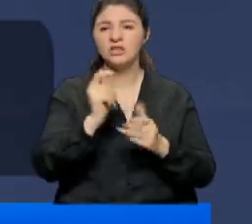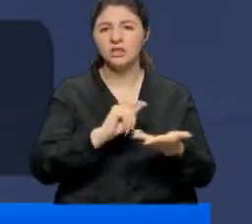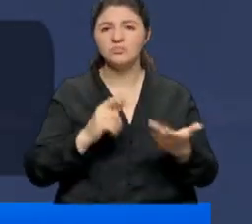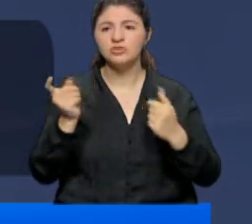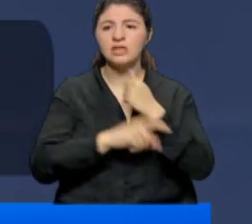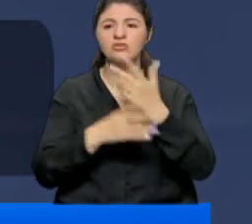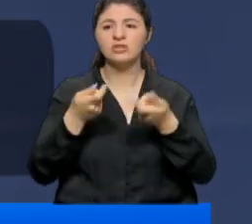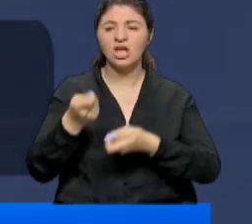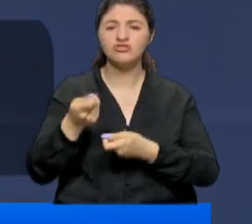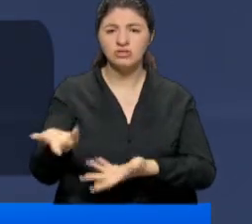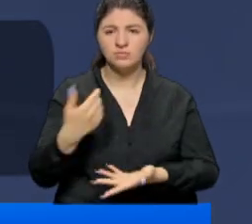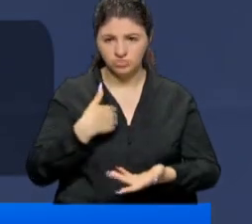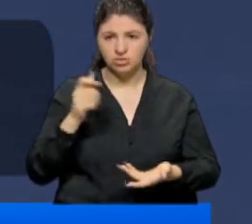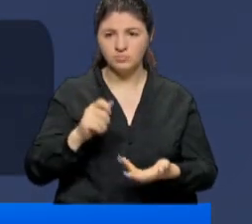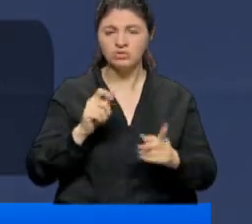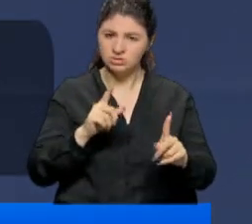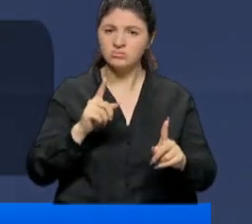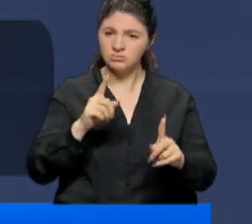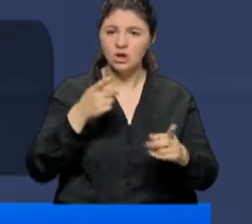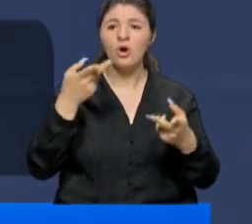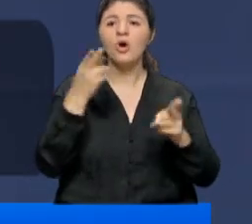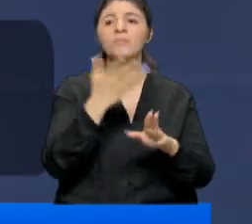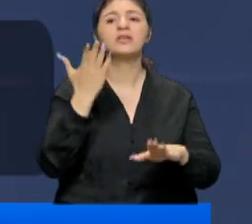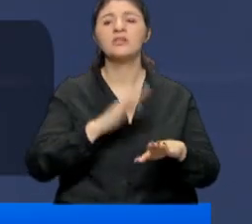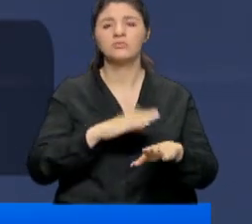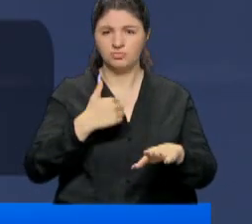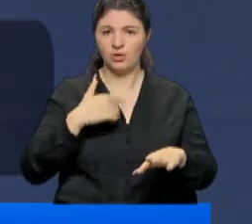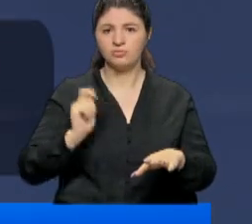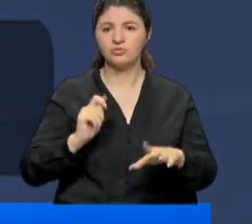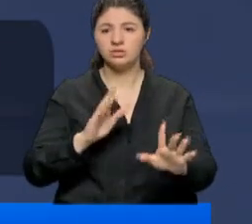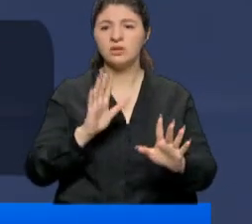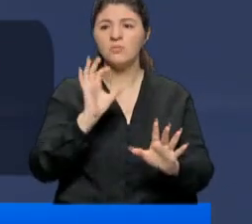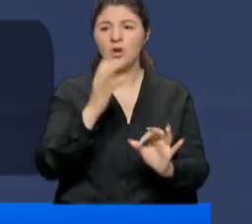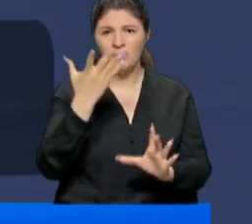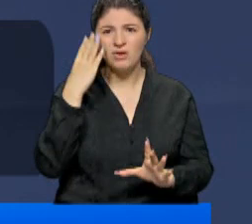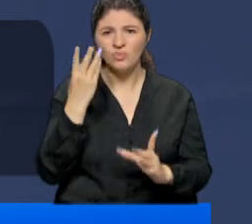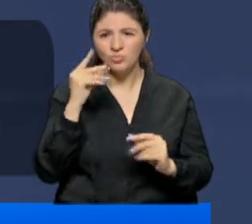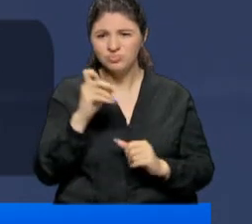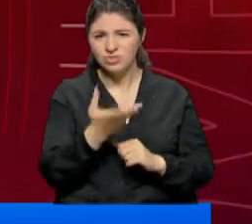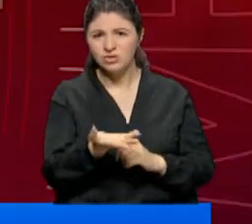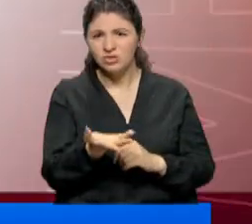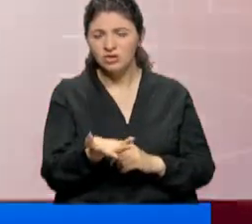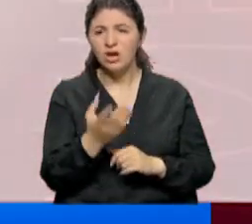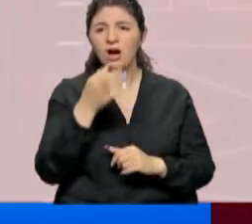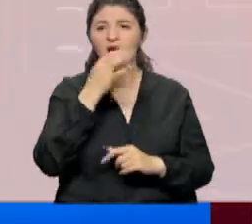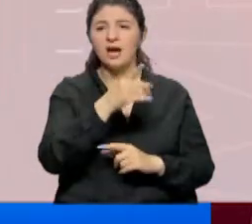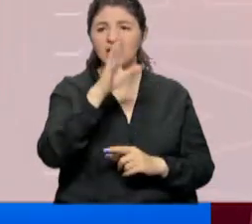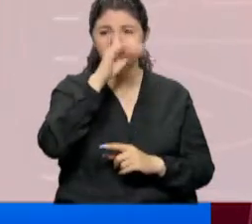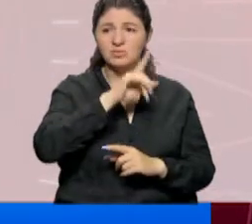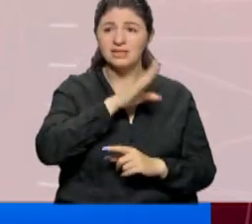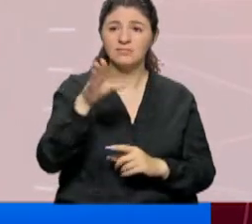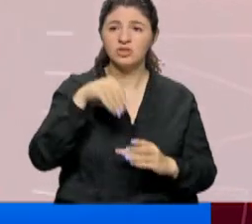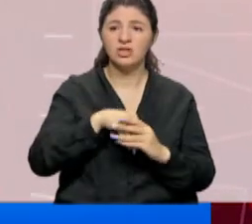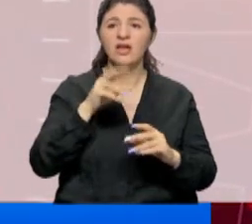nasıl yetiştirilir biz yapacağız sökmez nasıl yapılır biz yapacağız böyle bir anlayış olur Ankara'dan